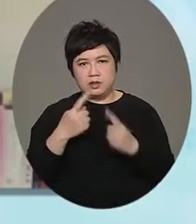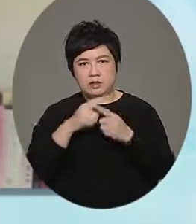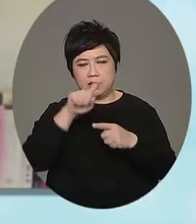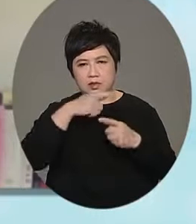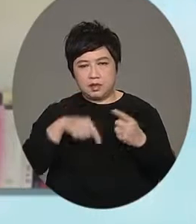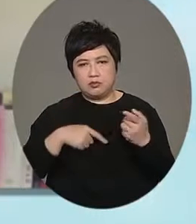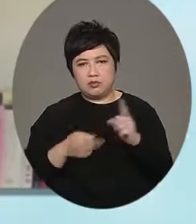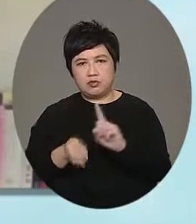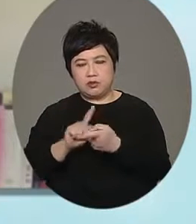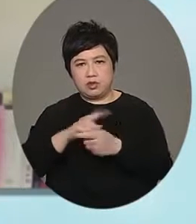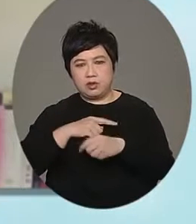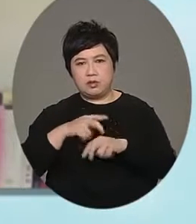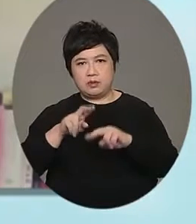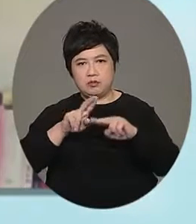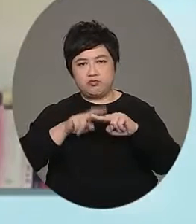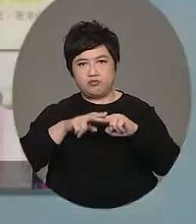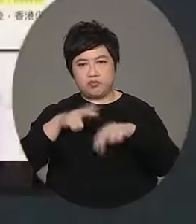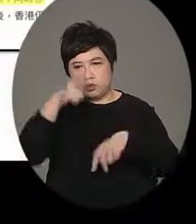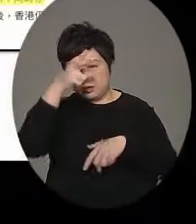全國嘅意志，全國人民意志。